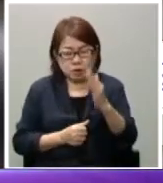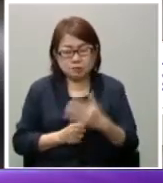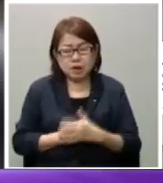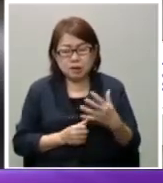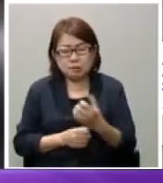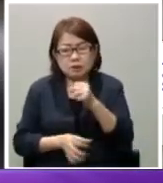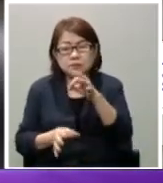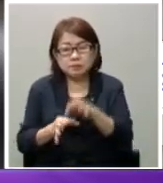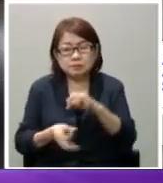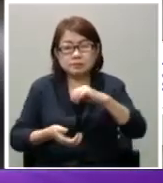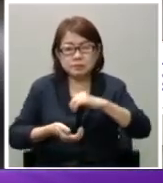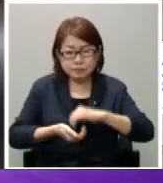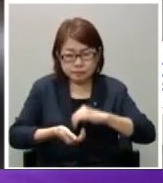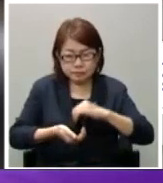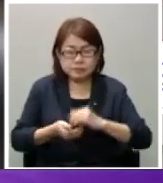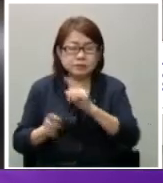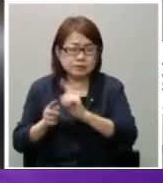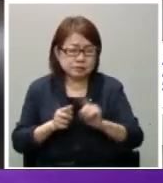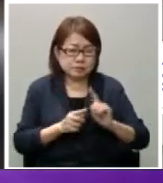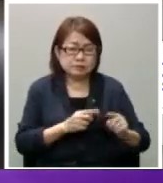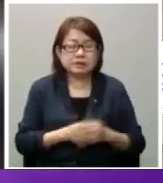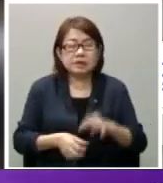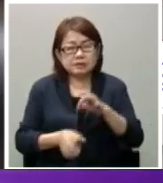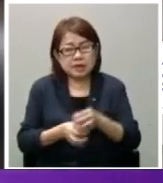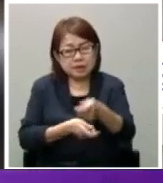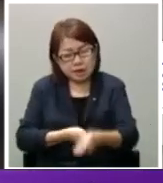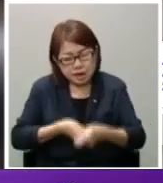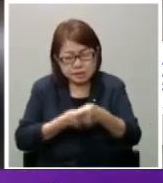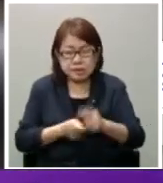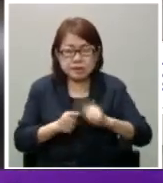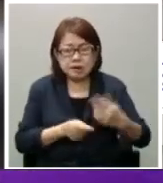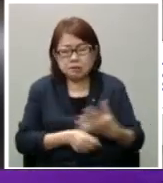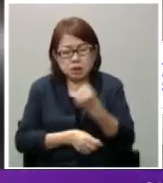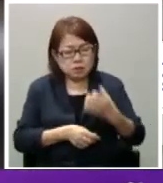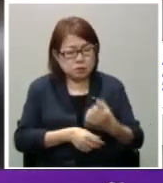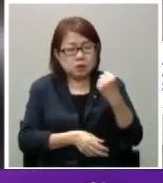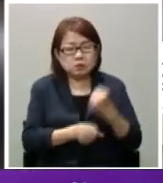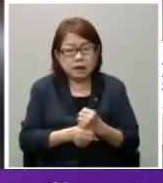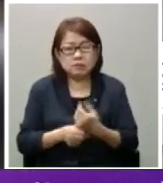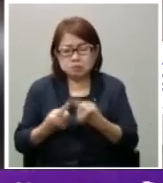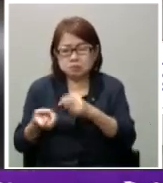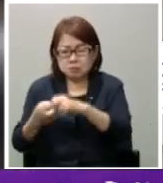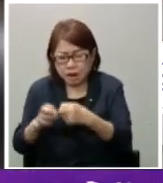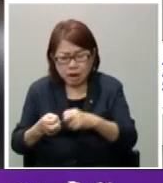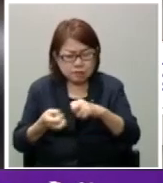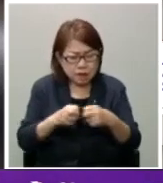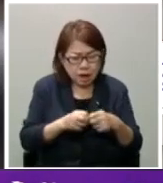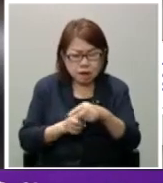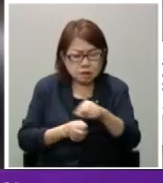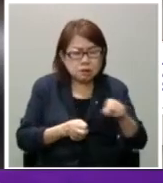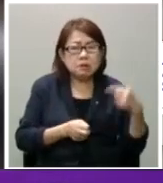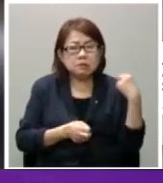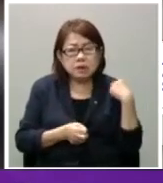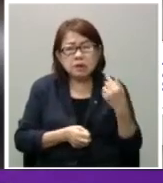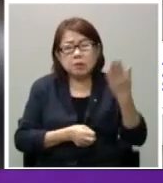ปได้งานของธนาคารอีกเยอะแยะหลายที่แต่ทุกงานเนี่ยครับเป็นปัญหาหมด ผมเรียนว่าตอนสมัยท่านนายก